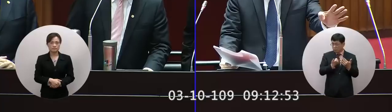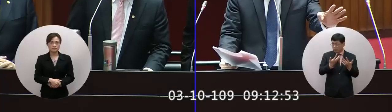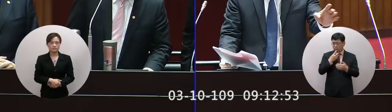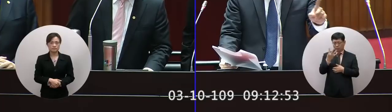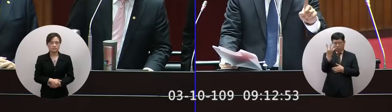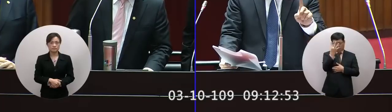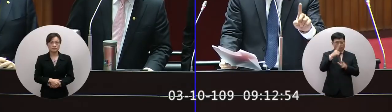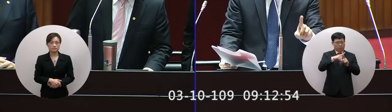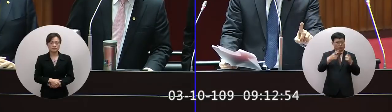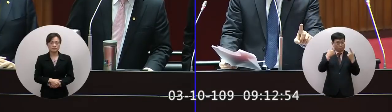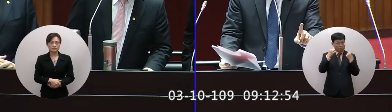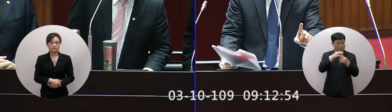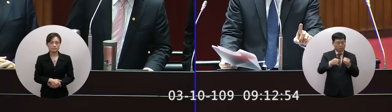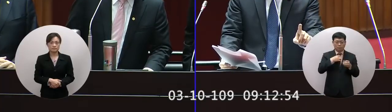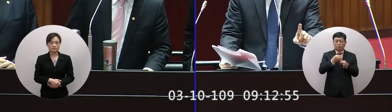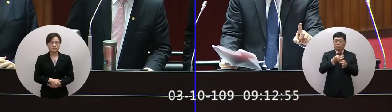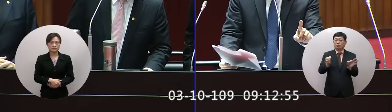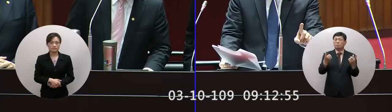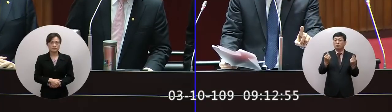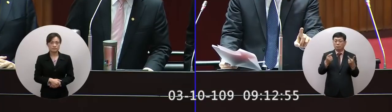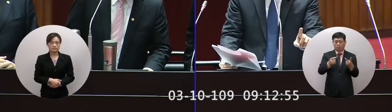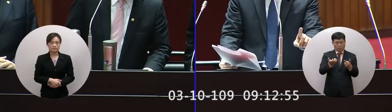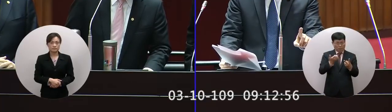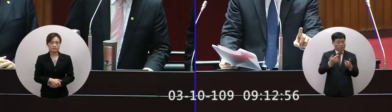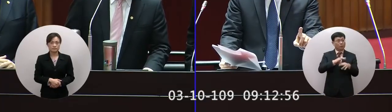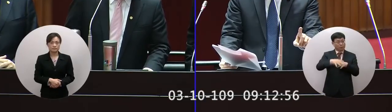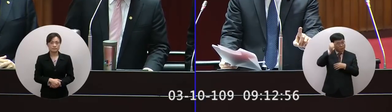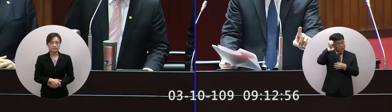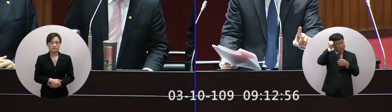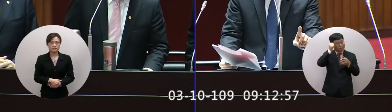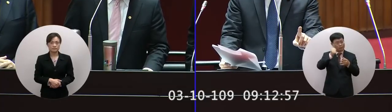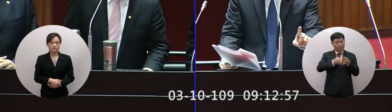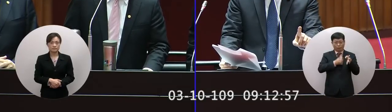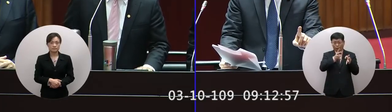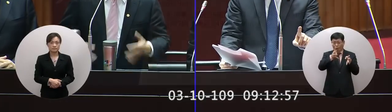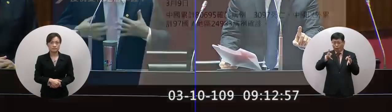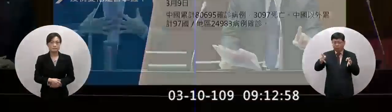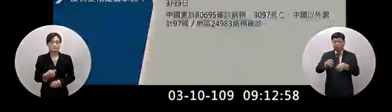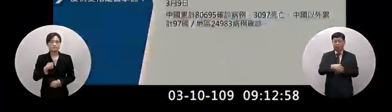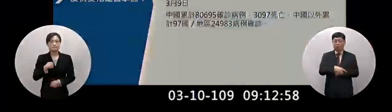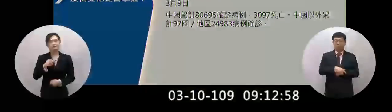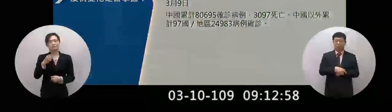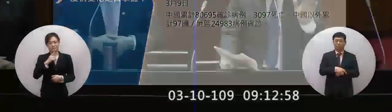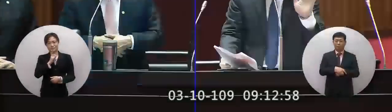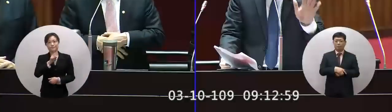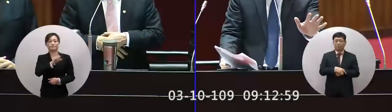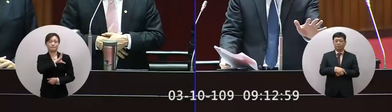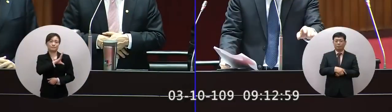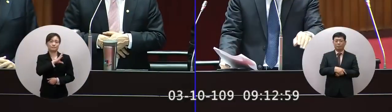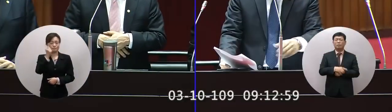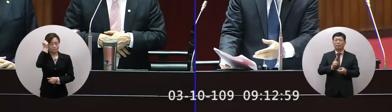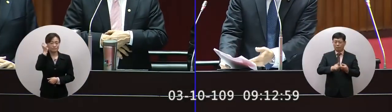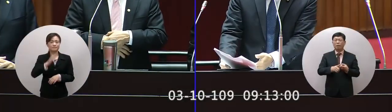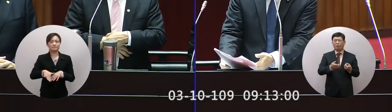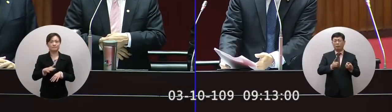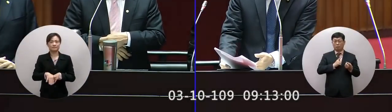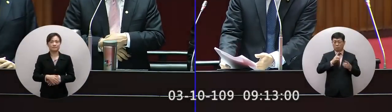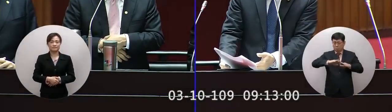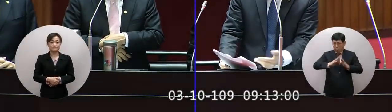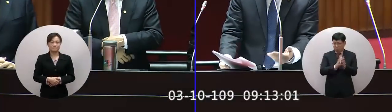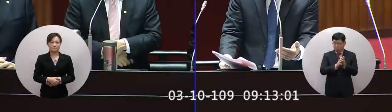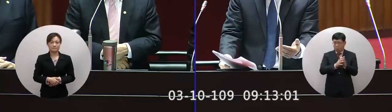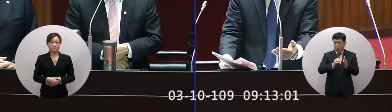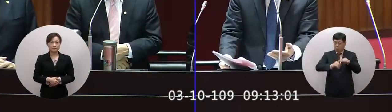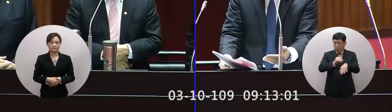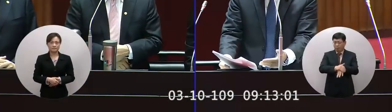大原则，雨露均沾，院长你应该会背了吧？ 不是，我说我讲的。 对，立竿见